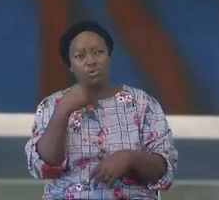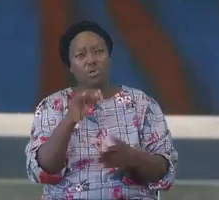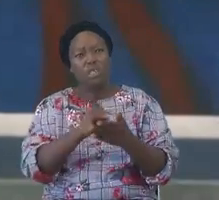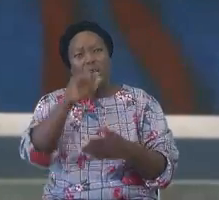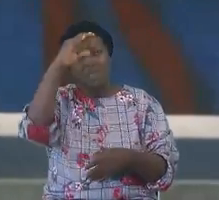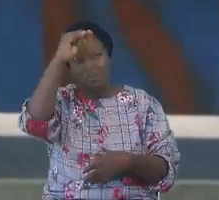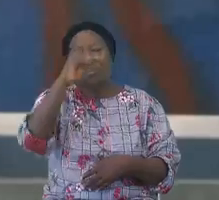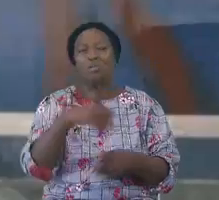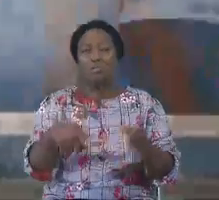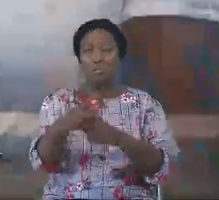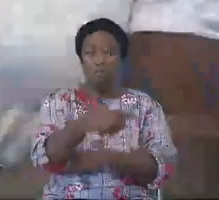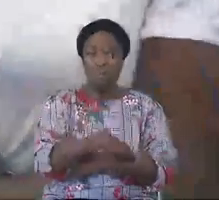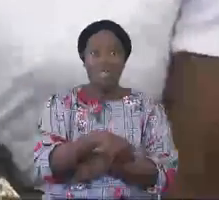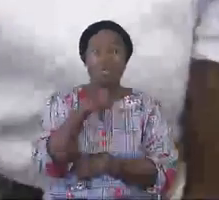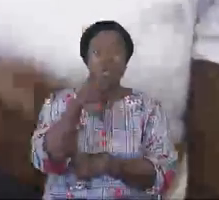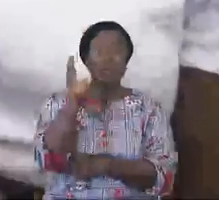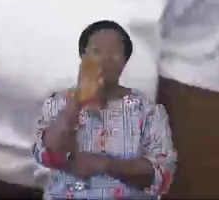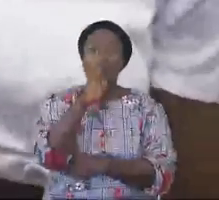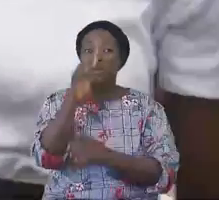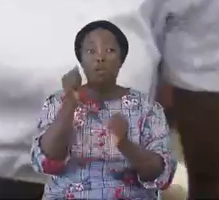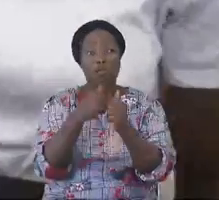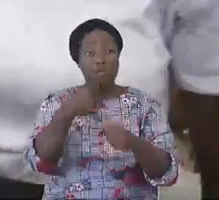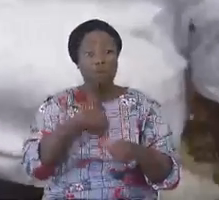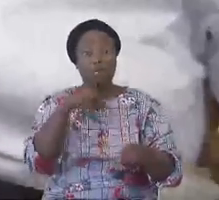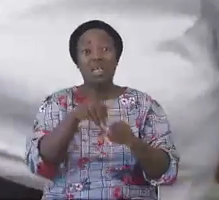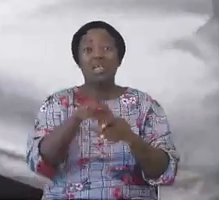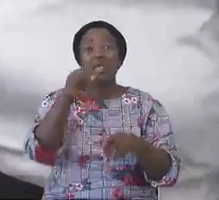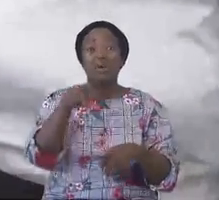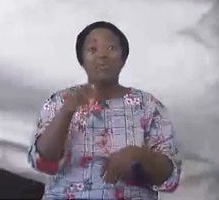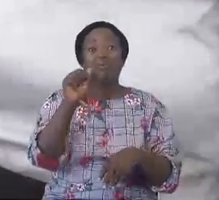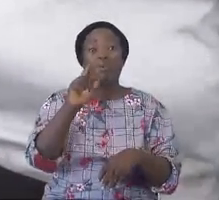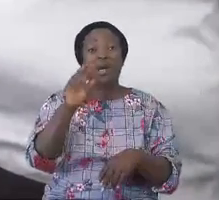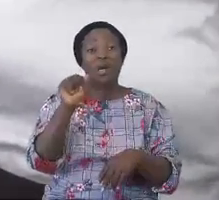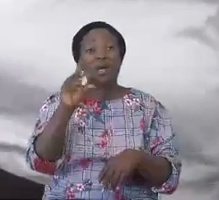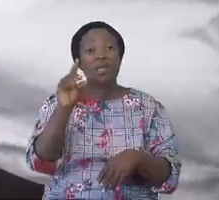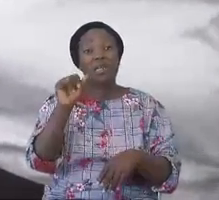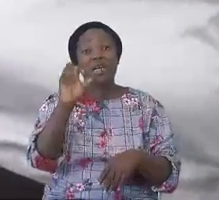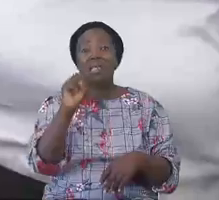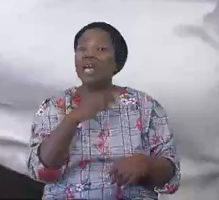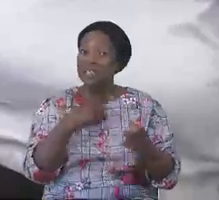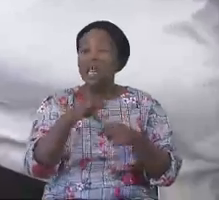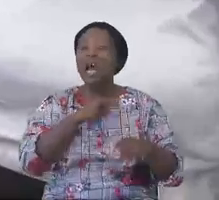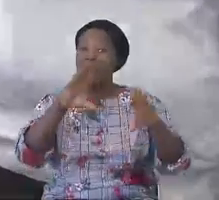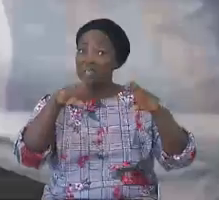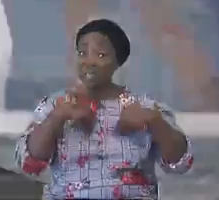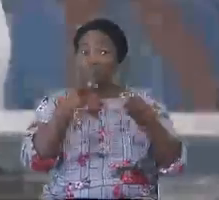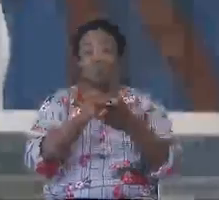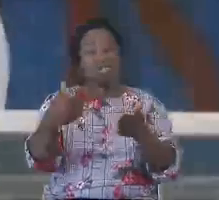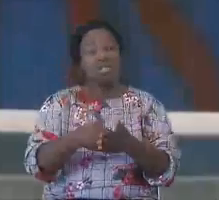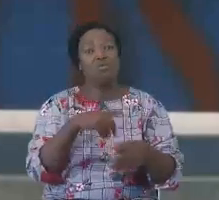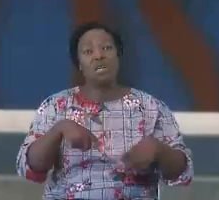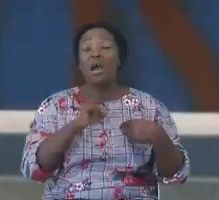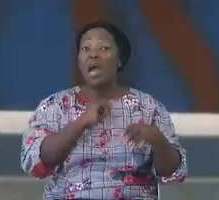Seigneur, tu as le salut pour le pire des pécheurs. Tu as dit à cet homme, aujourd'hui, tu seras avec moi dans